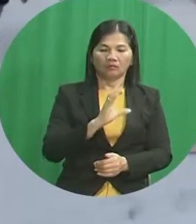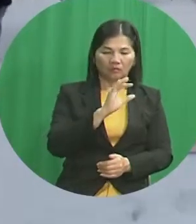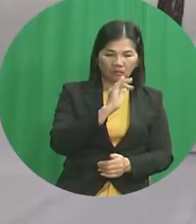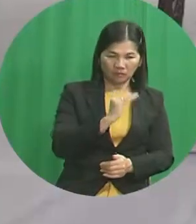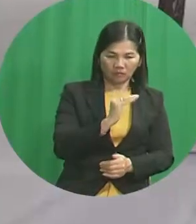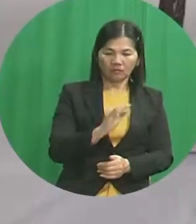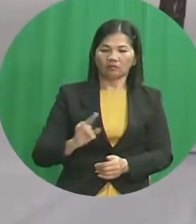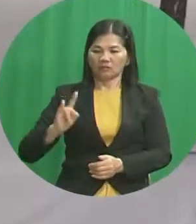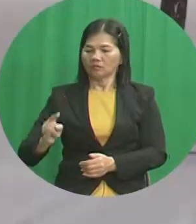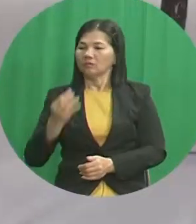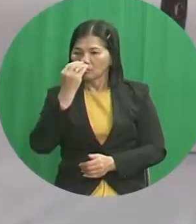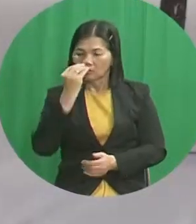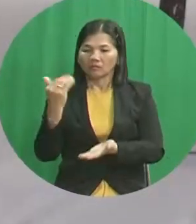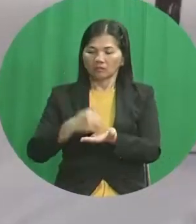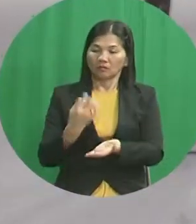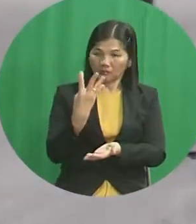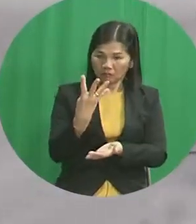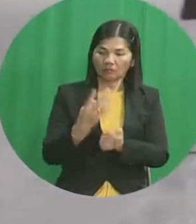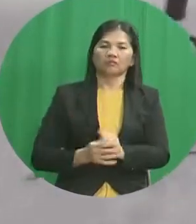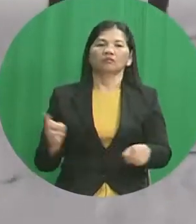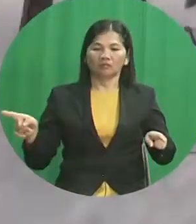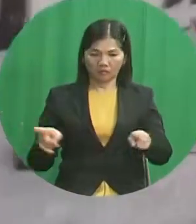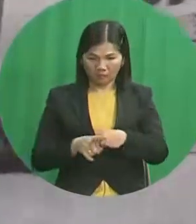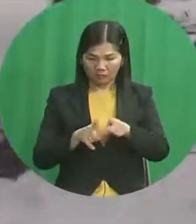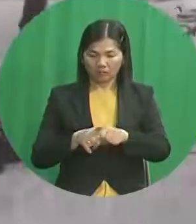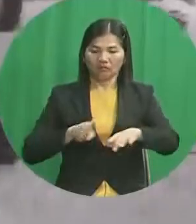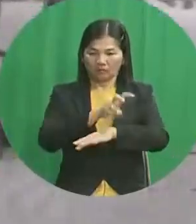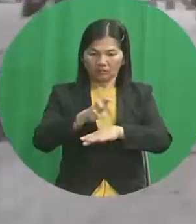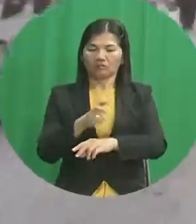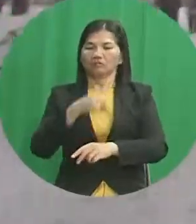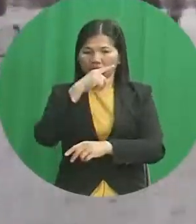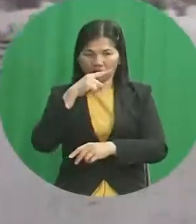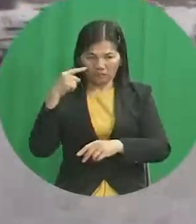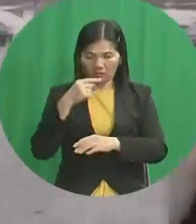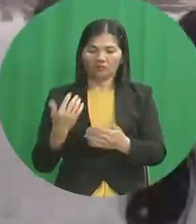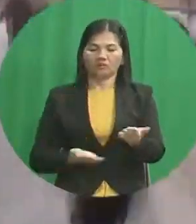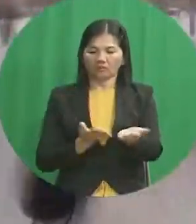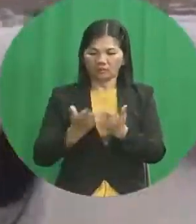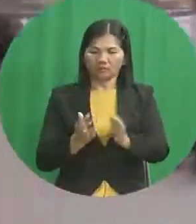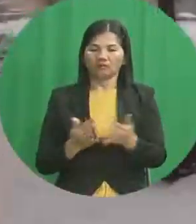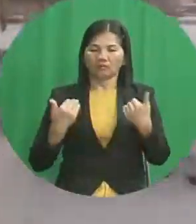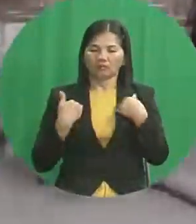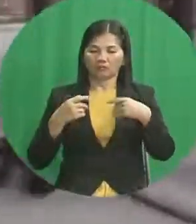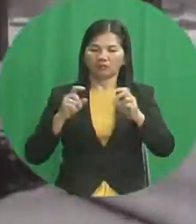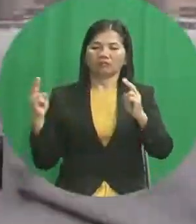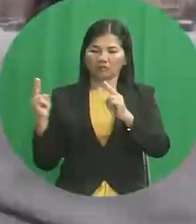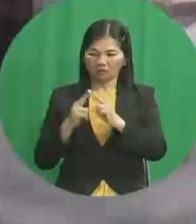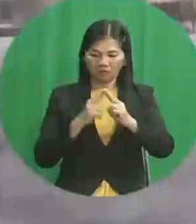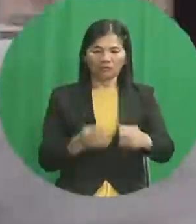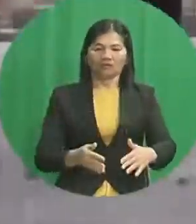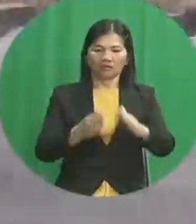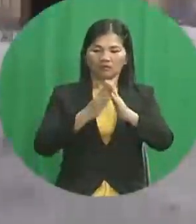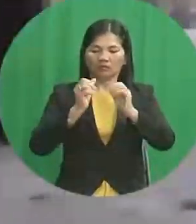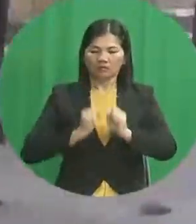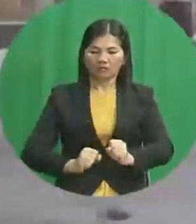ដែលជាកម្រិតធម្មតា4ដងឯណោះទន្ទឹមនឹងនេះដែរអភិបាលក្រុងមូស្គូបាននិយាយថាសេវាកម្មរបស់ទីក្រុងនឹងបង្កើតកិច្ច